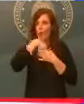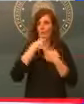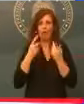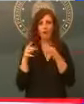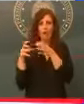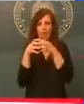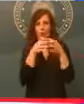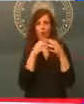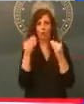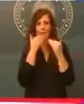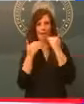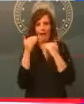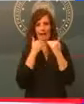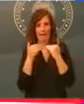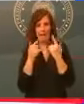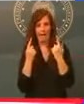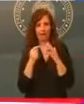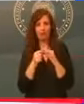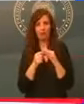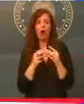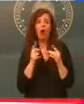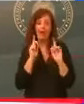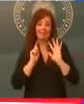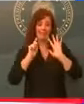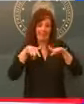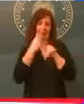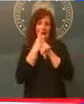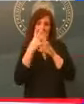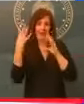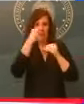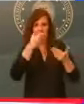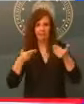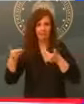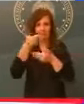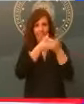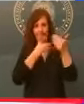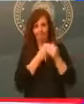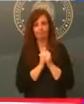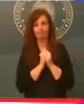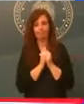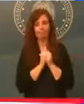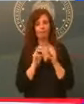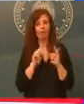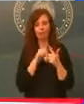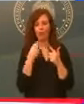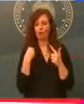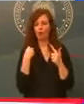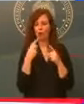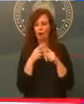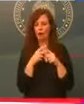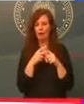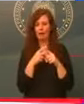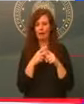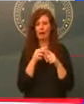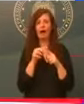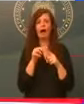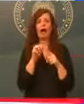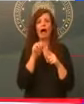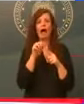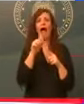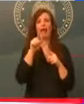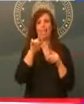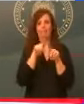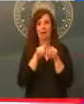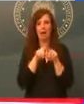e li coinvolgeremo la settimana prossima per quanto riguarda l'altra domanda era sull'AMPA l'AMPA è un ente